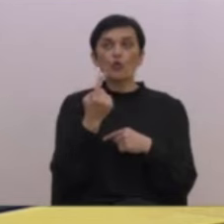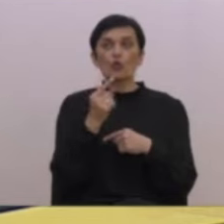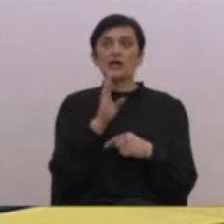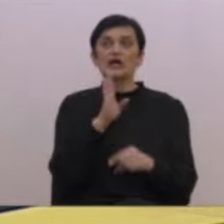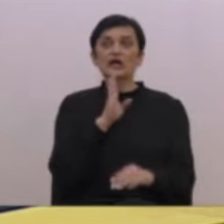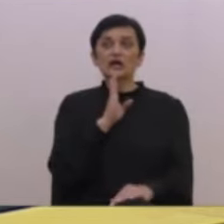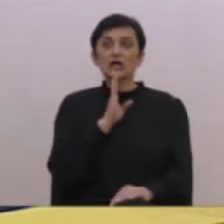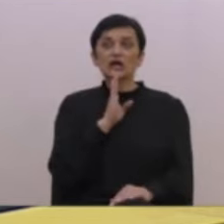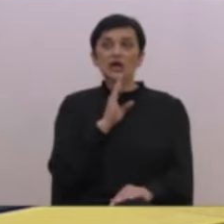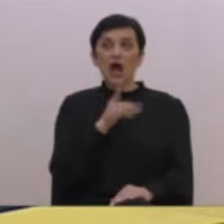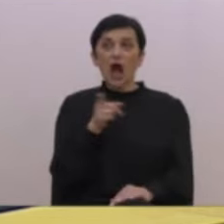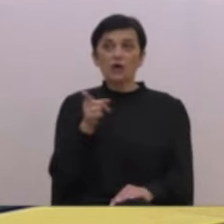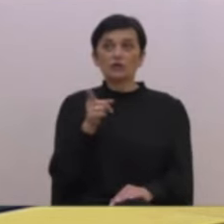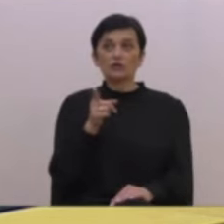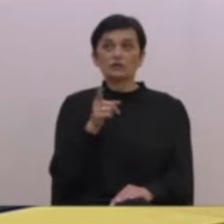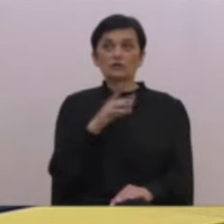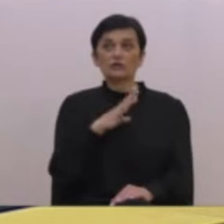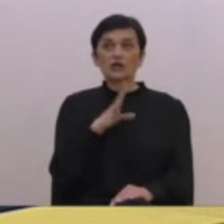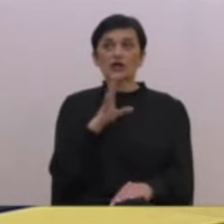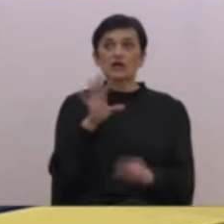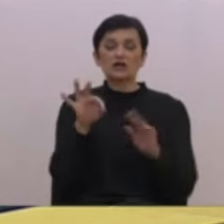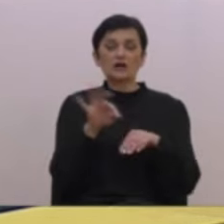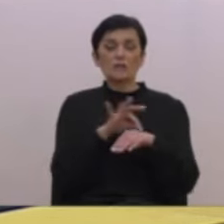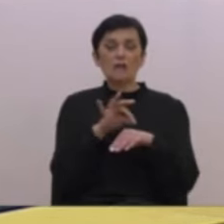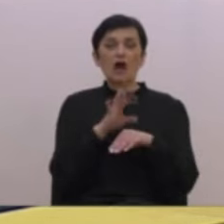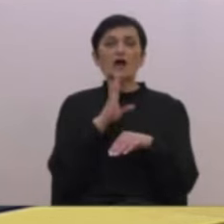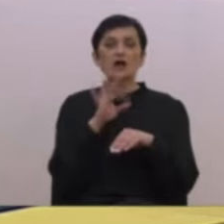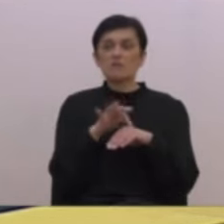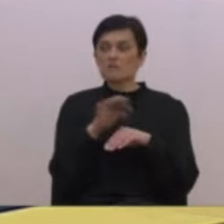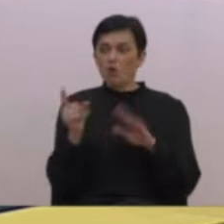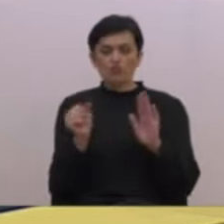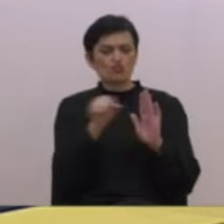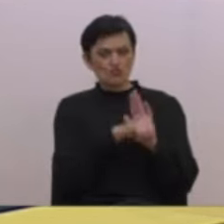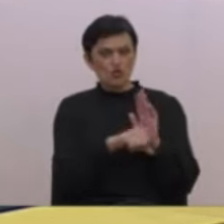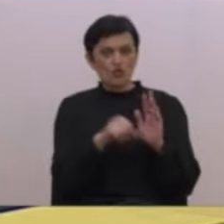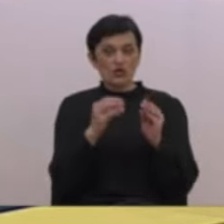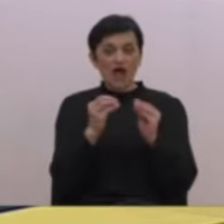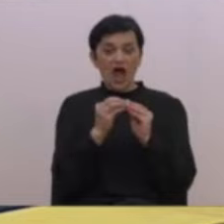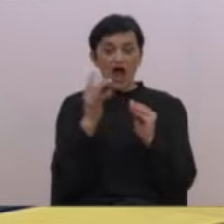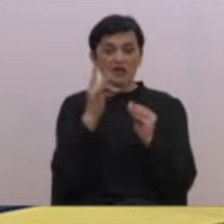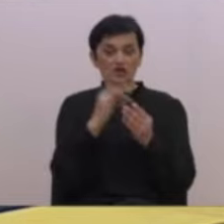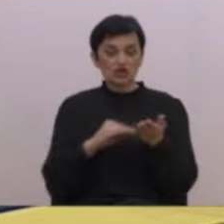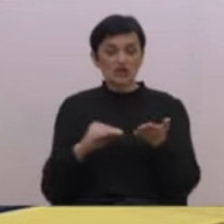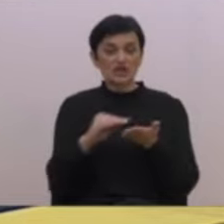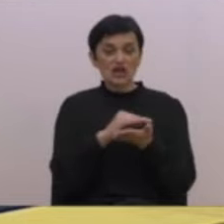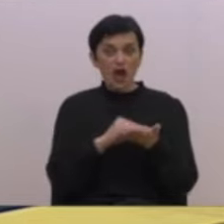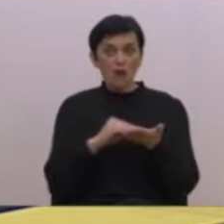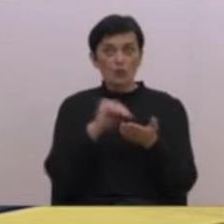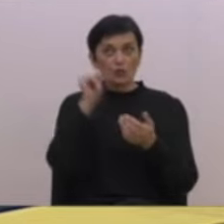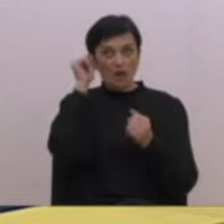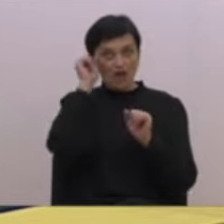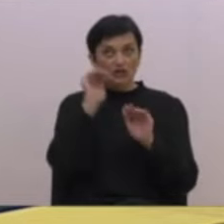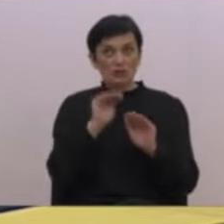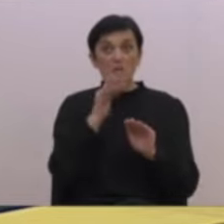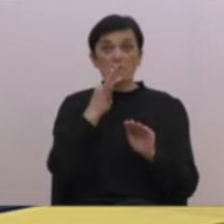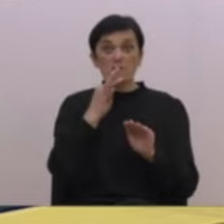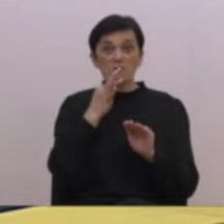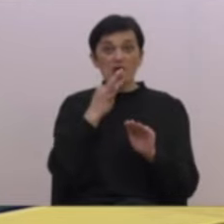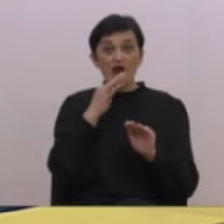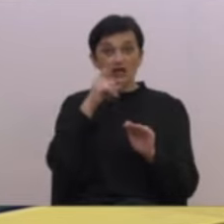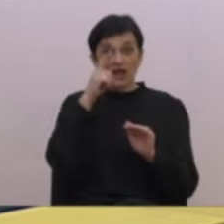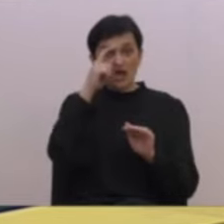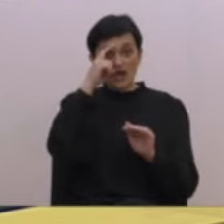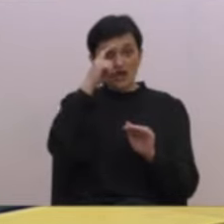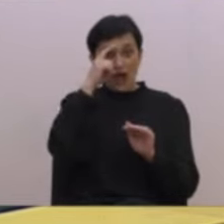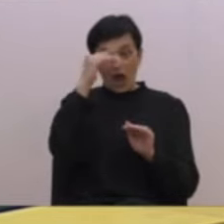ქალმა რამდენხარი ყო შეთხოვა რომ ქალმა ქვარი მოკლა, ასეთი შეთხოვნები 10 ჯერ განმეორდეს, მართლა დაგვიფაროს რა მე კაცების კოტირებაზე დაიწყოს